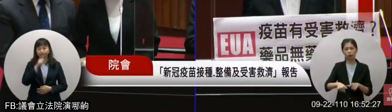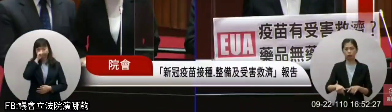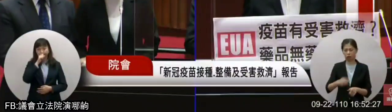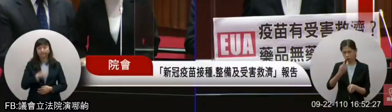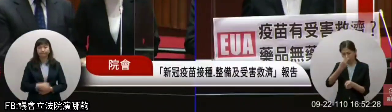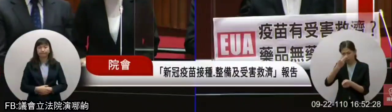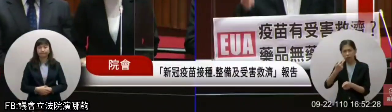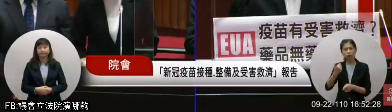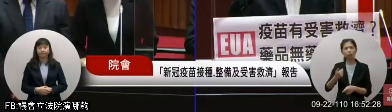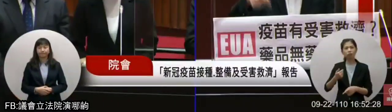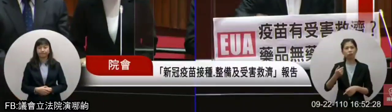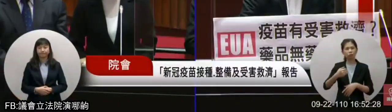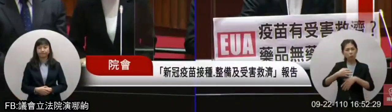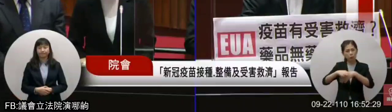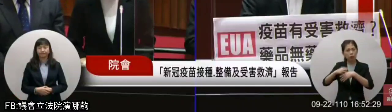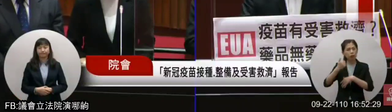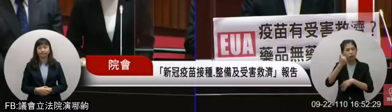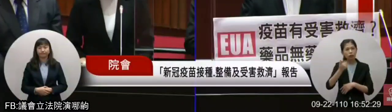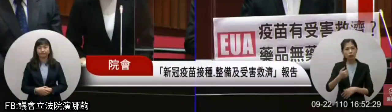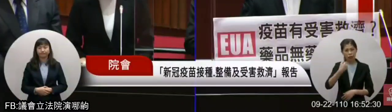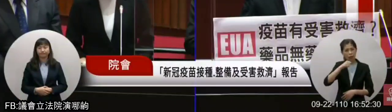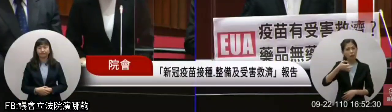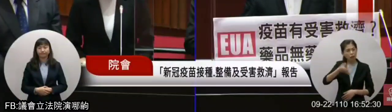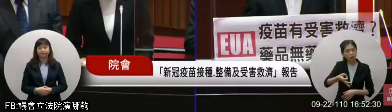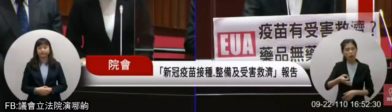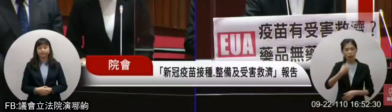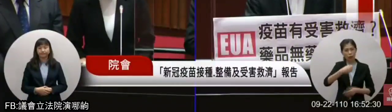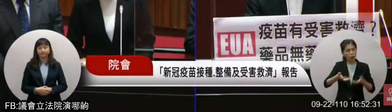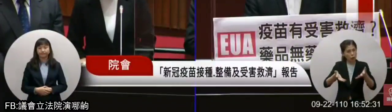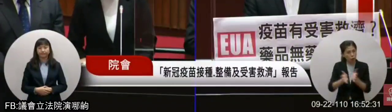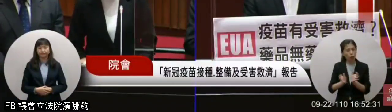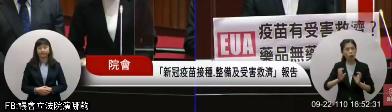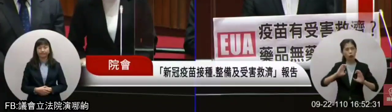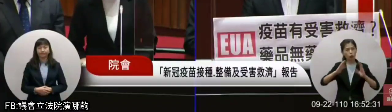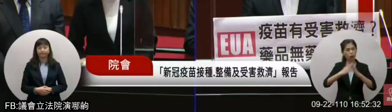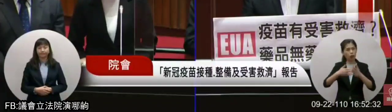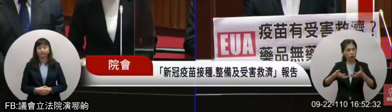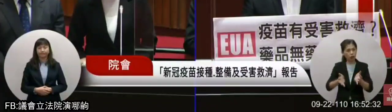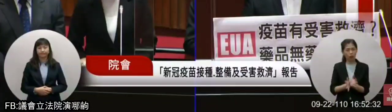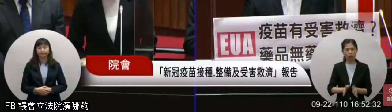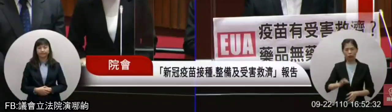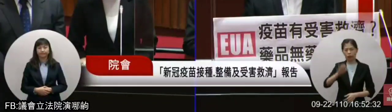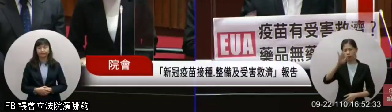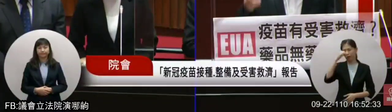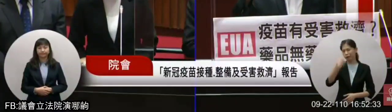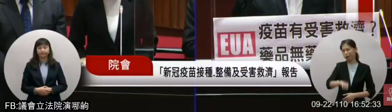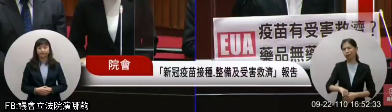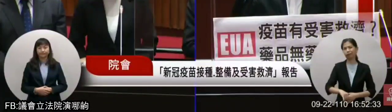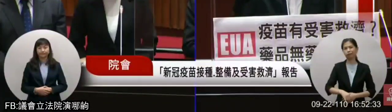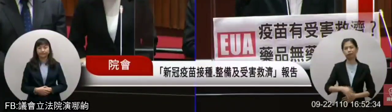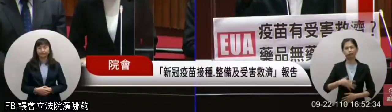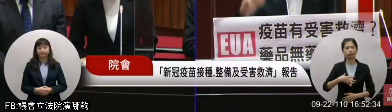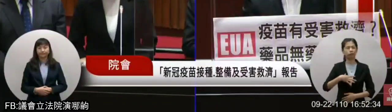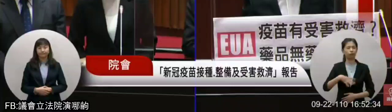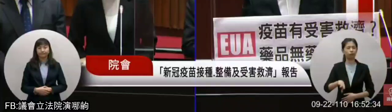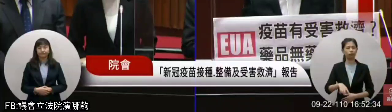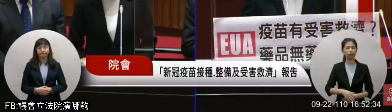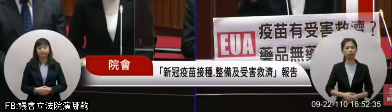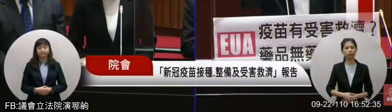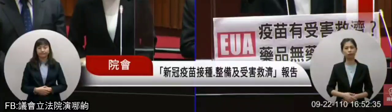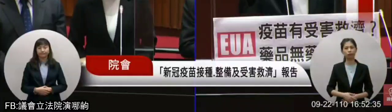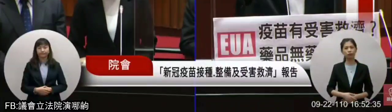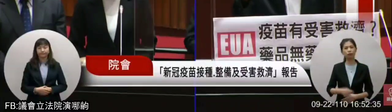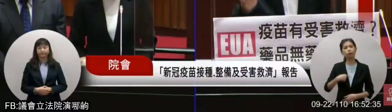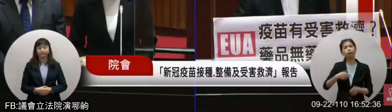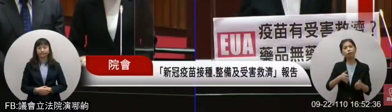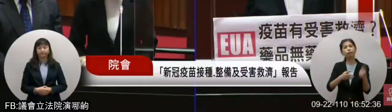吧。那安呢？ 是 台湾配呢？台湾队呢？国家队呢？难看呐、啊。那回头就请教了，我们